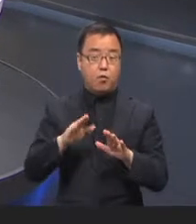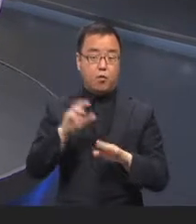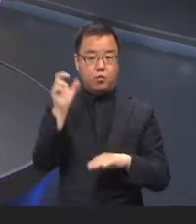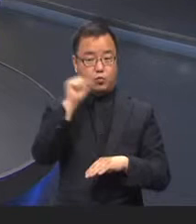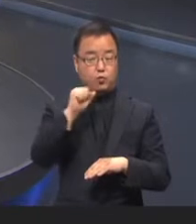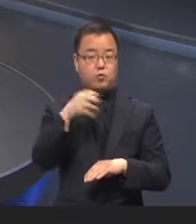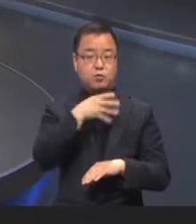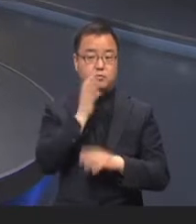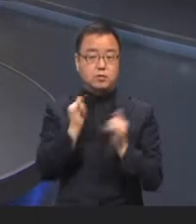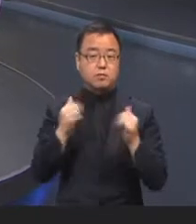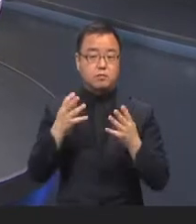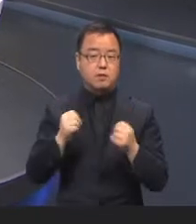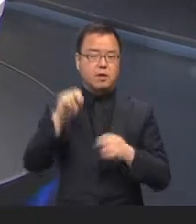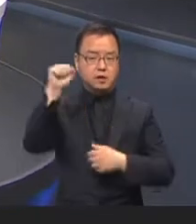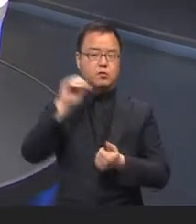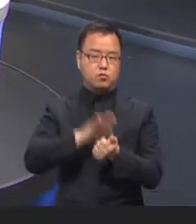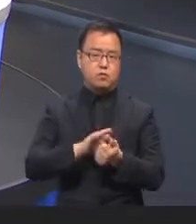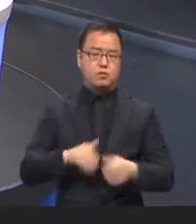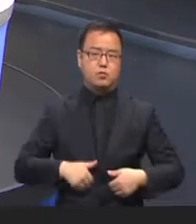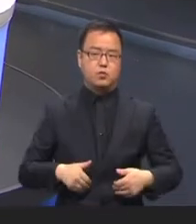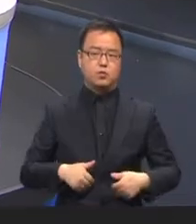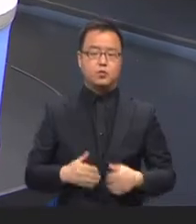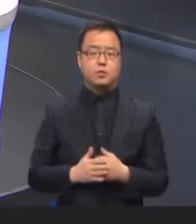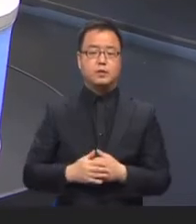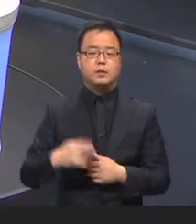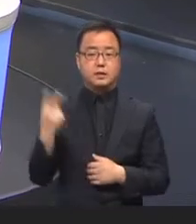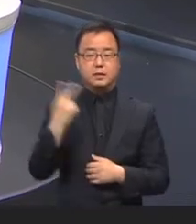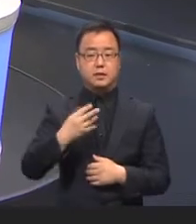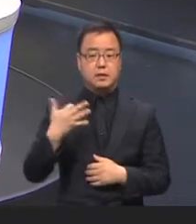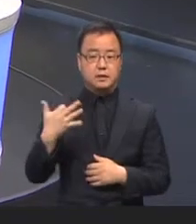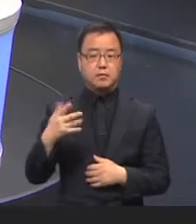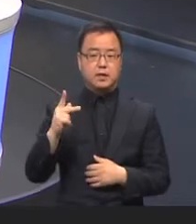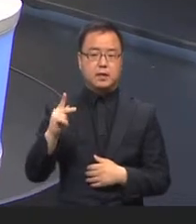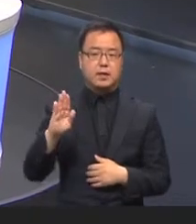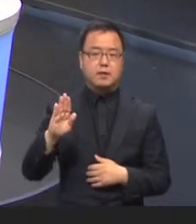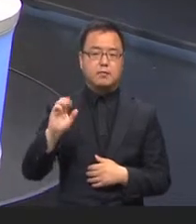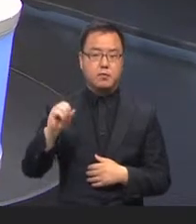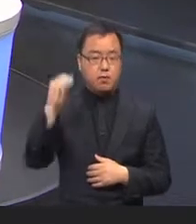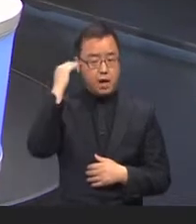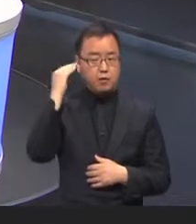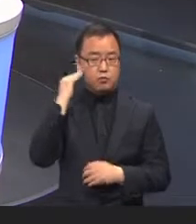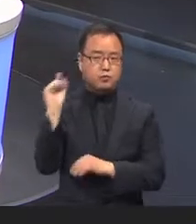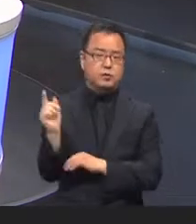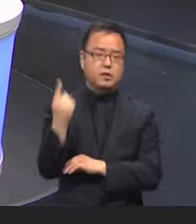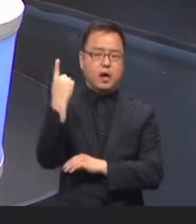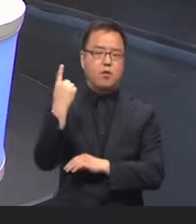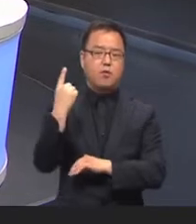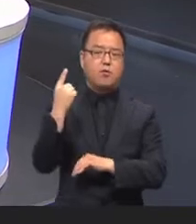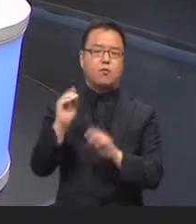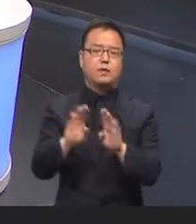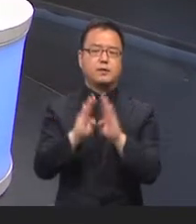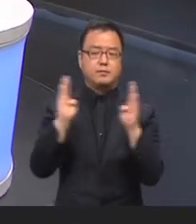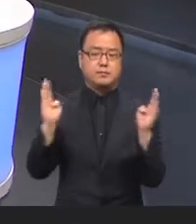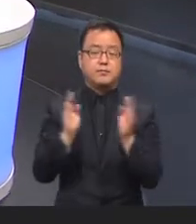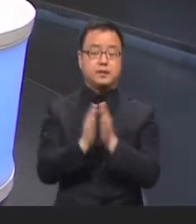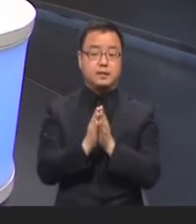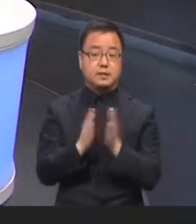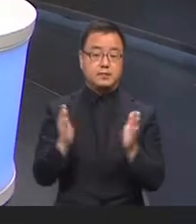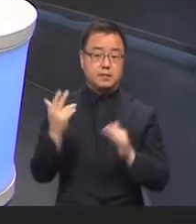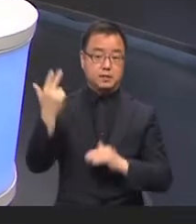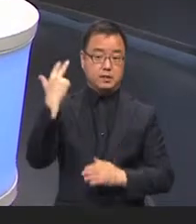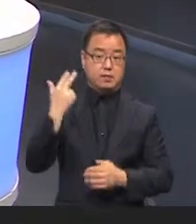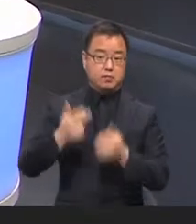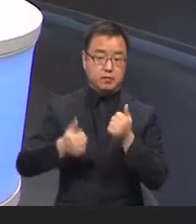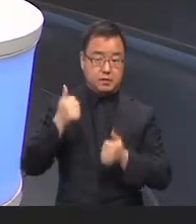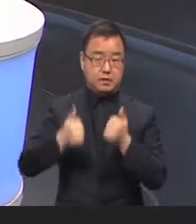달아 자 2019 kbo 리그 가 이번 주에 개막을 하죠 지난주 시작된 시범경기에서 도 샌들의